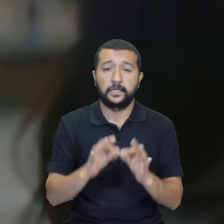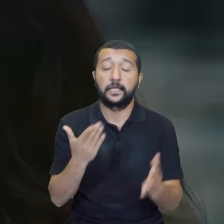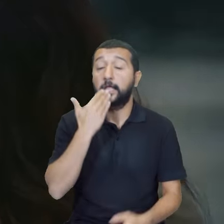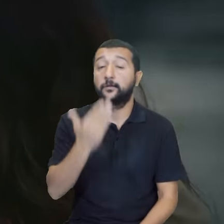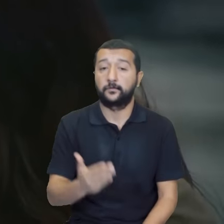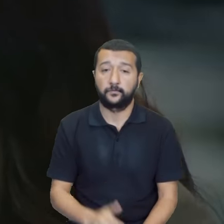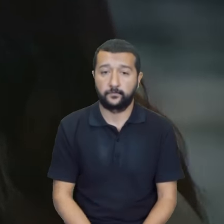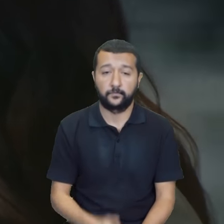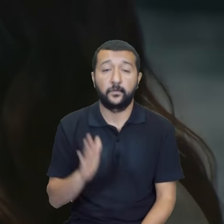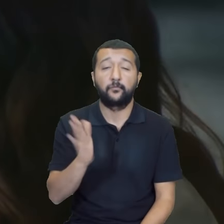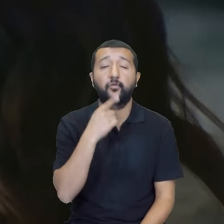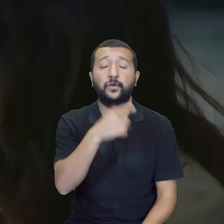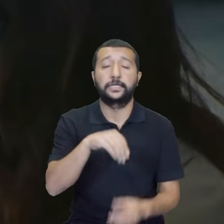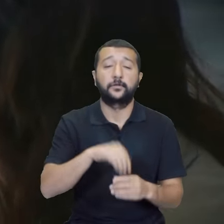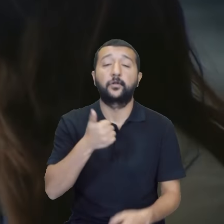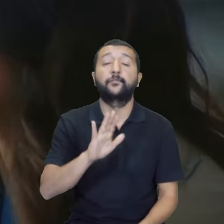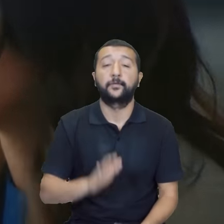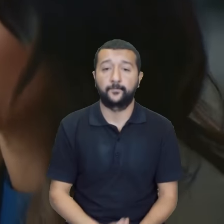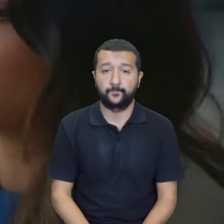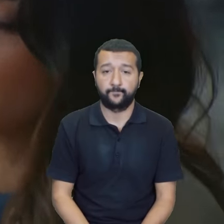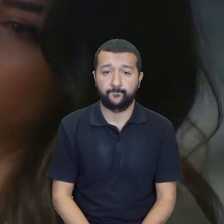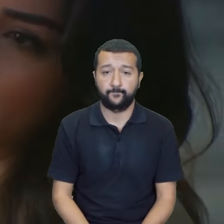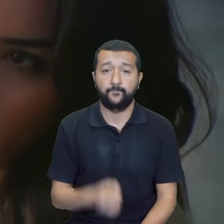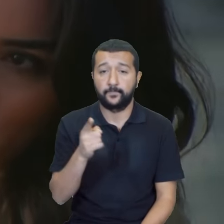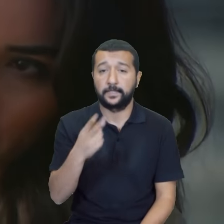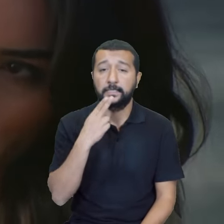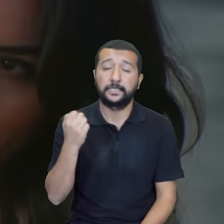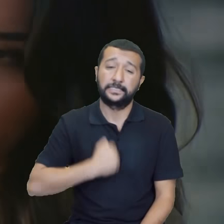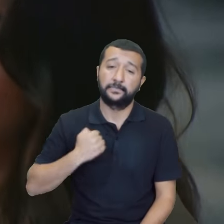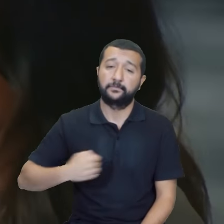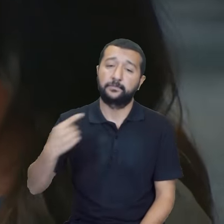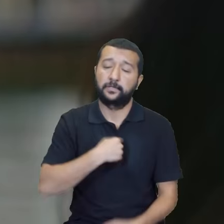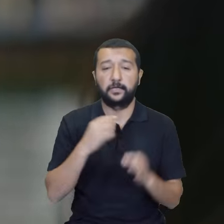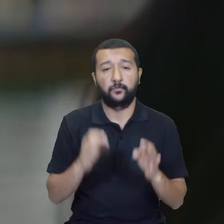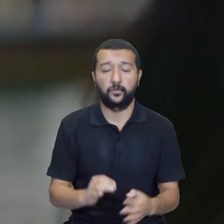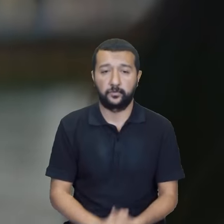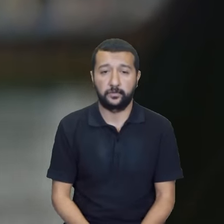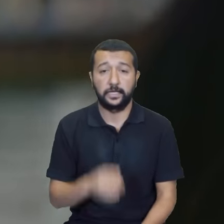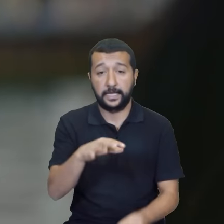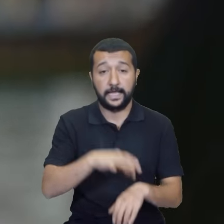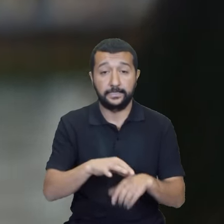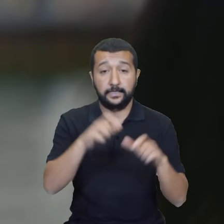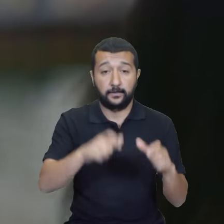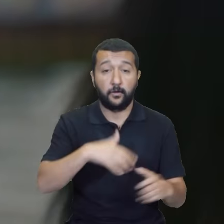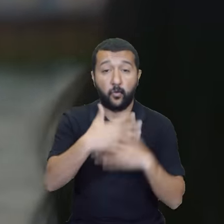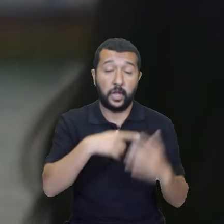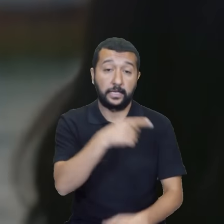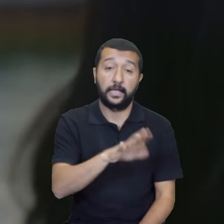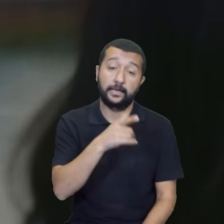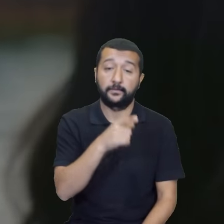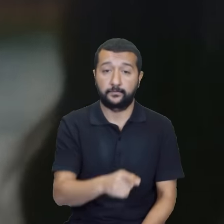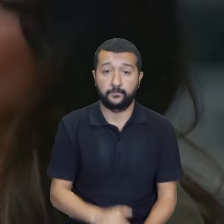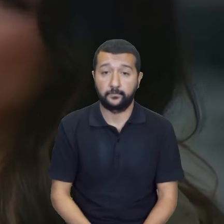Ne söyledi? Boş ver orasını. Kızmış işte bana biraz. Hastanedeki olaydan dolayı